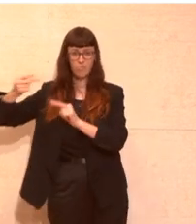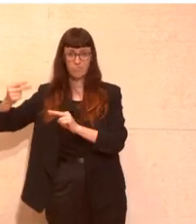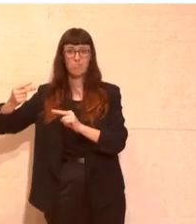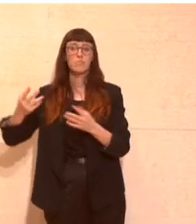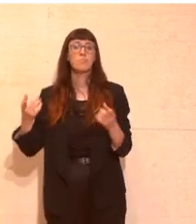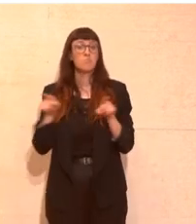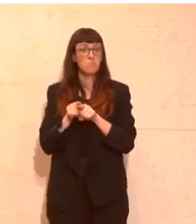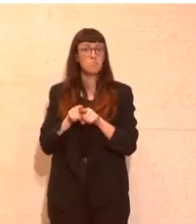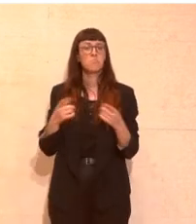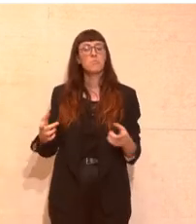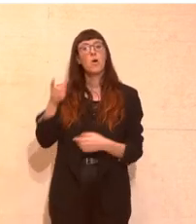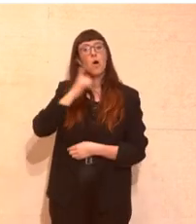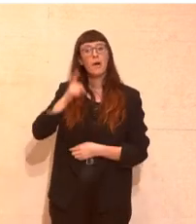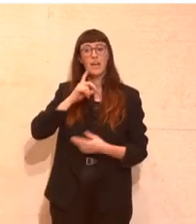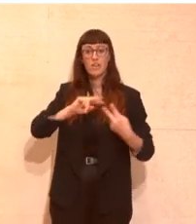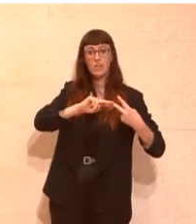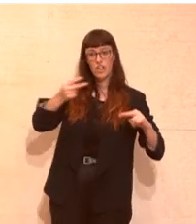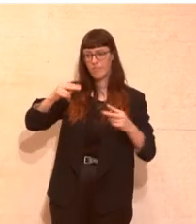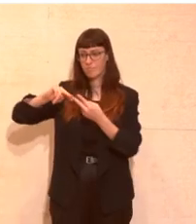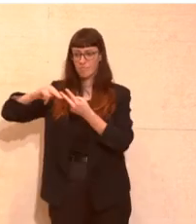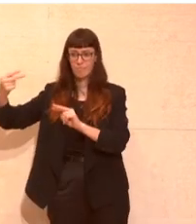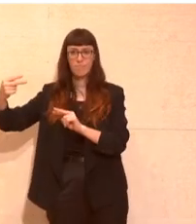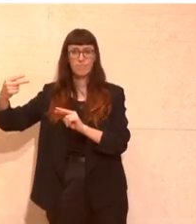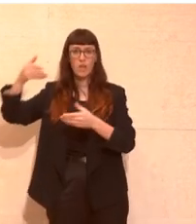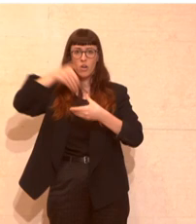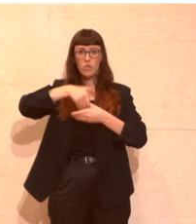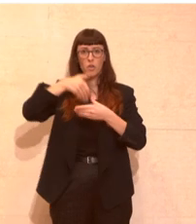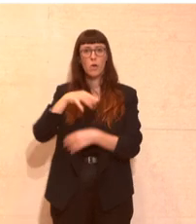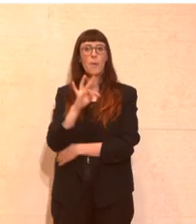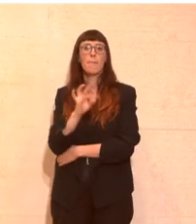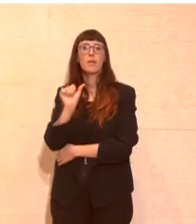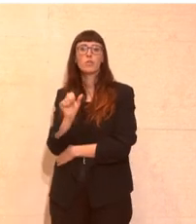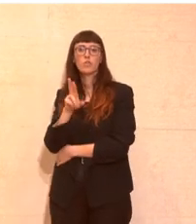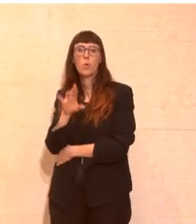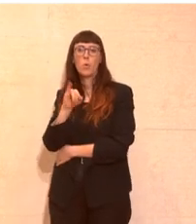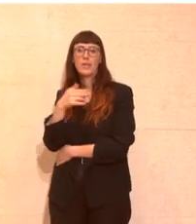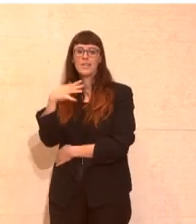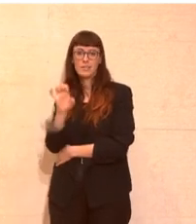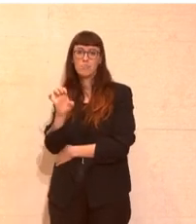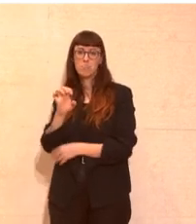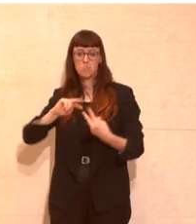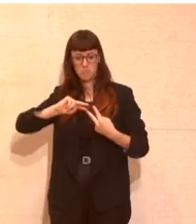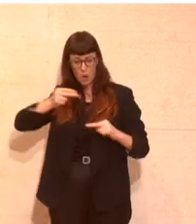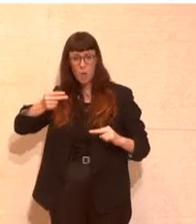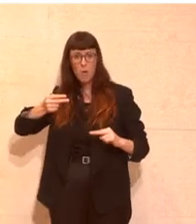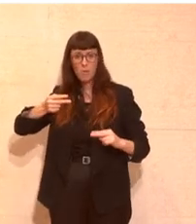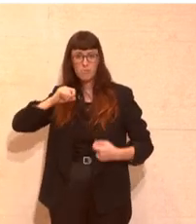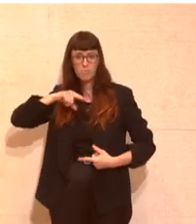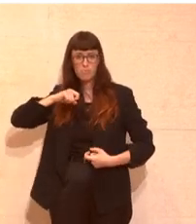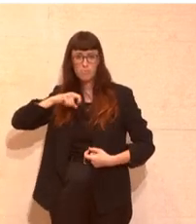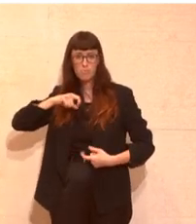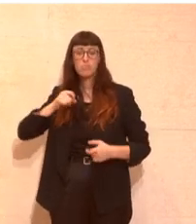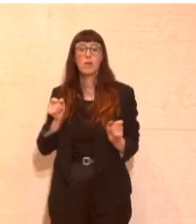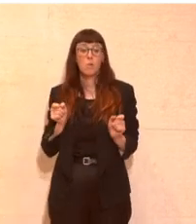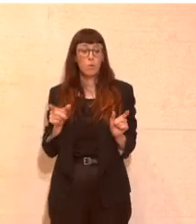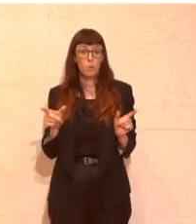grâce à la drosophile, qu'il existait un gène qui allait véhiculer la taurine au sein des cellules nerveuses pour permettre d'être éveillé. Alors la